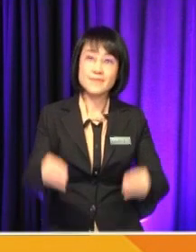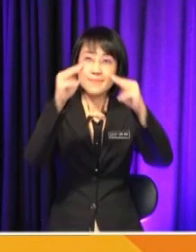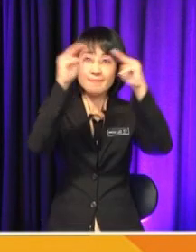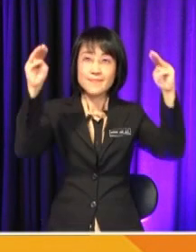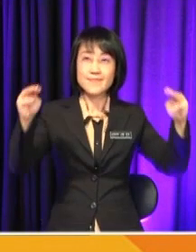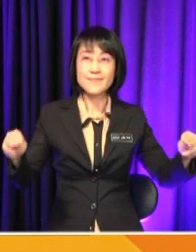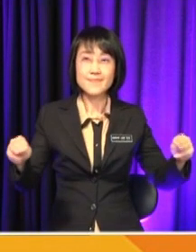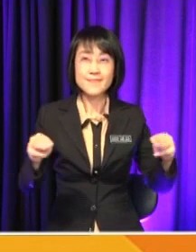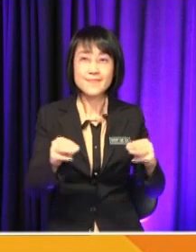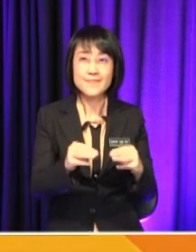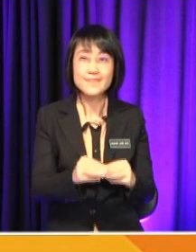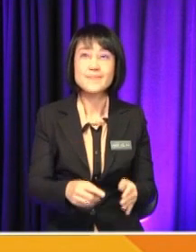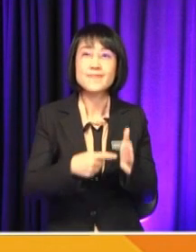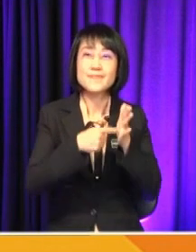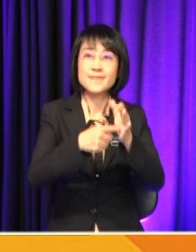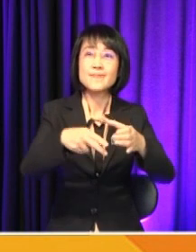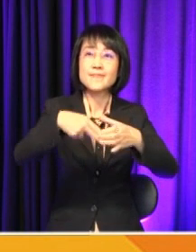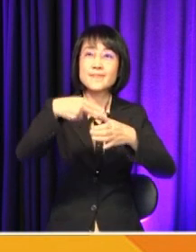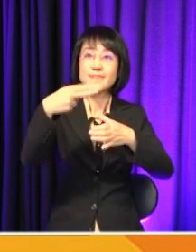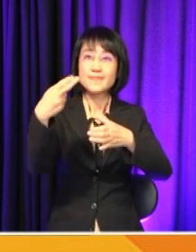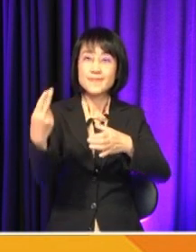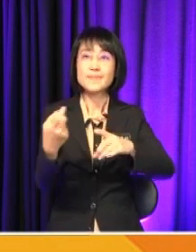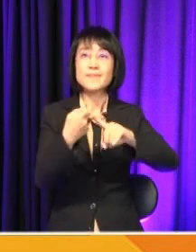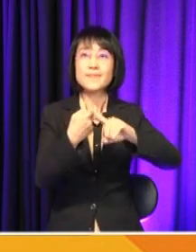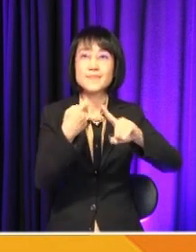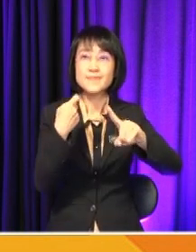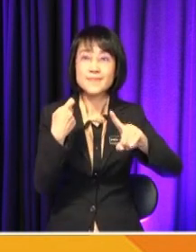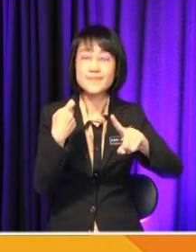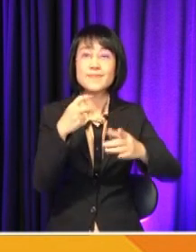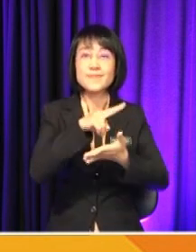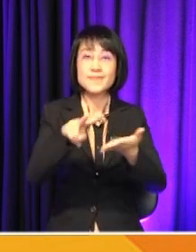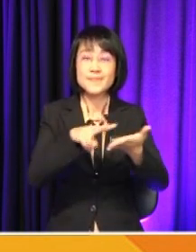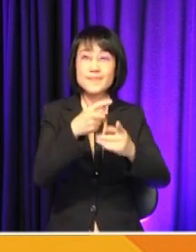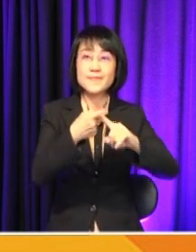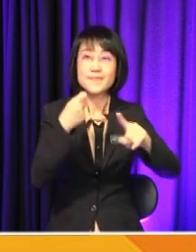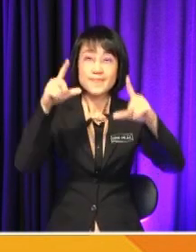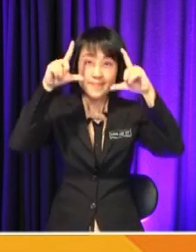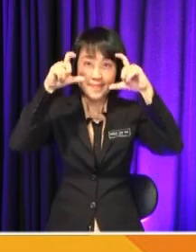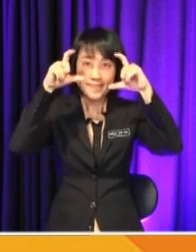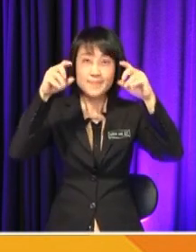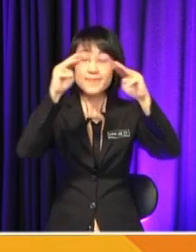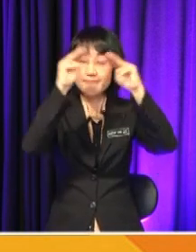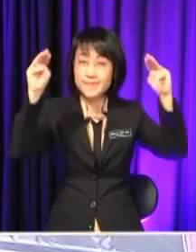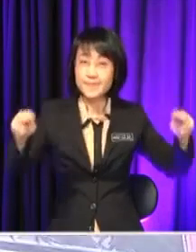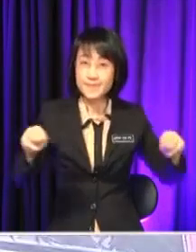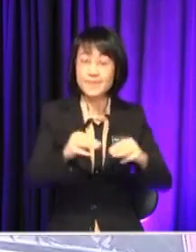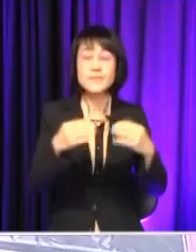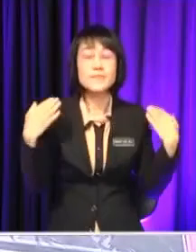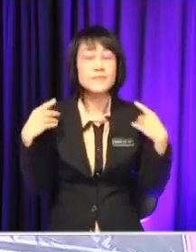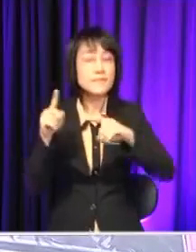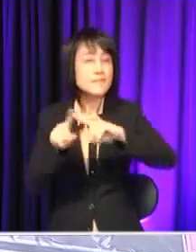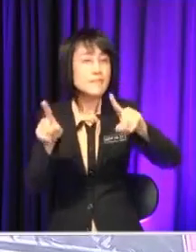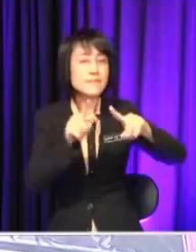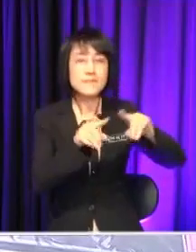sana Oke kita ada monite itulah monitor Monita ini ada berbagai berbagai size Oke